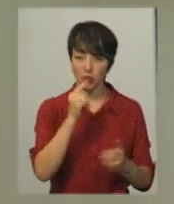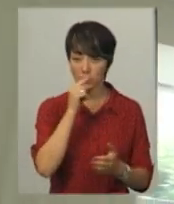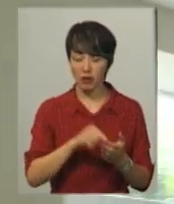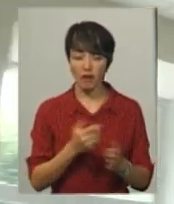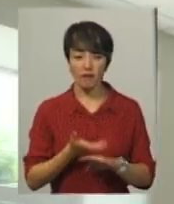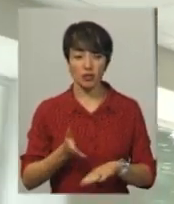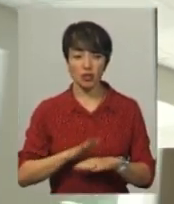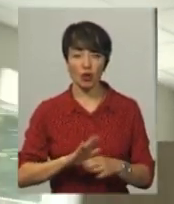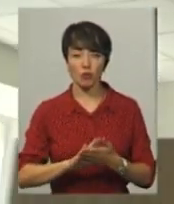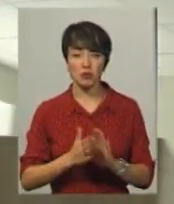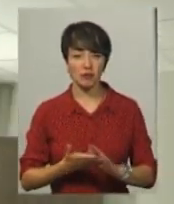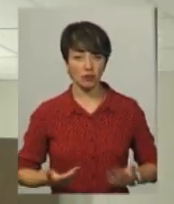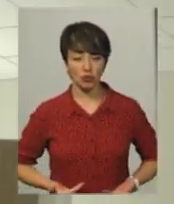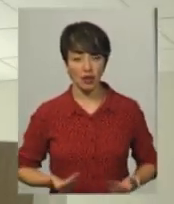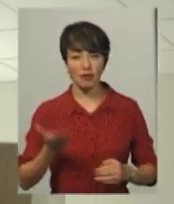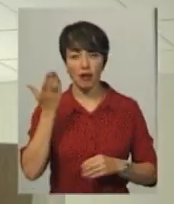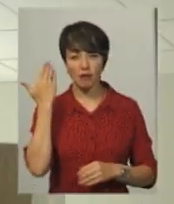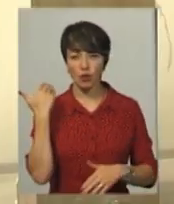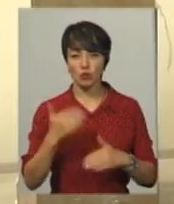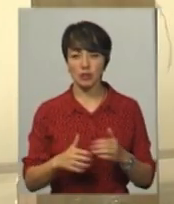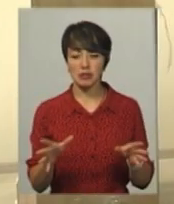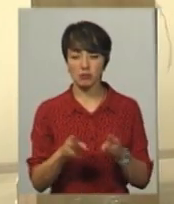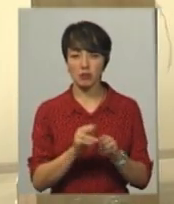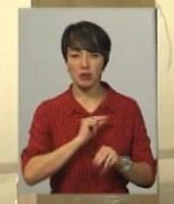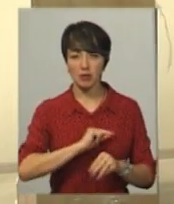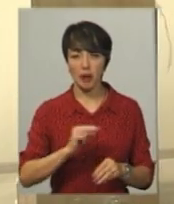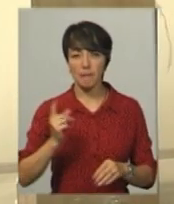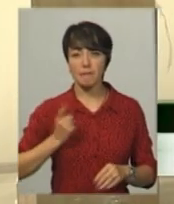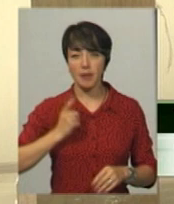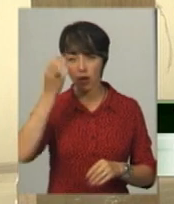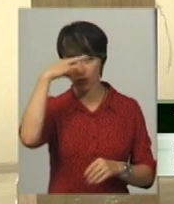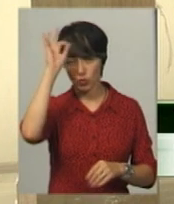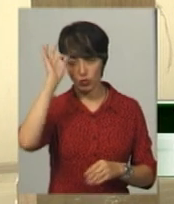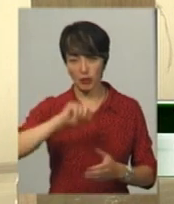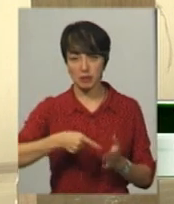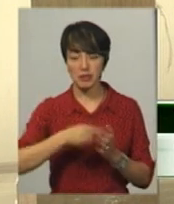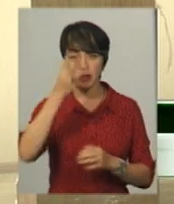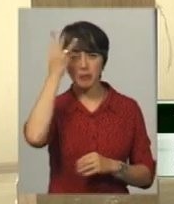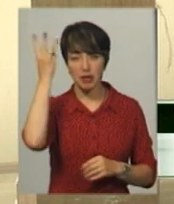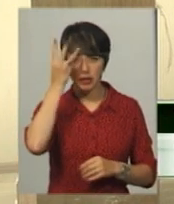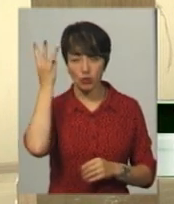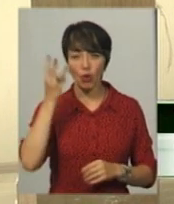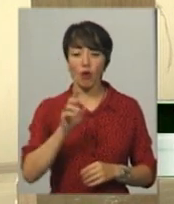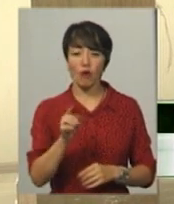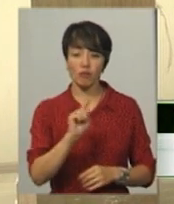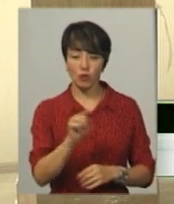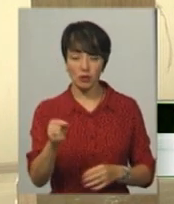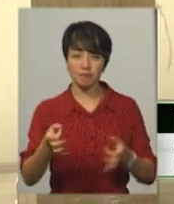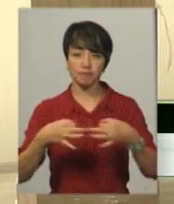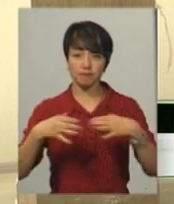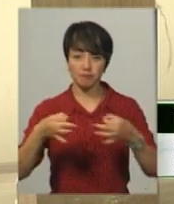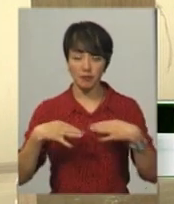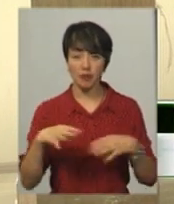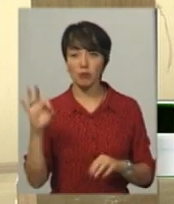в важких життєвих обставинах. Давно вже співпрацюємо з патрульною поліцією міста Хмельницького. Вони